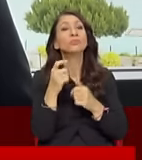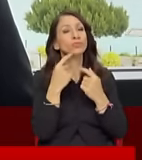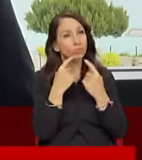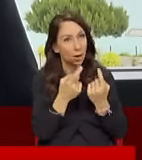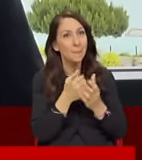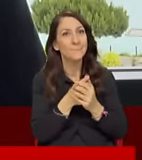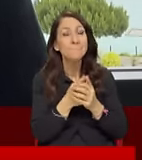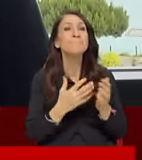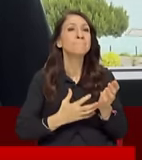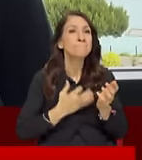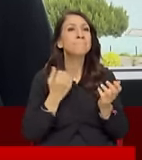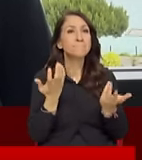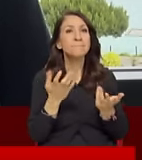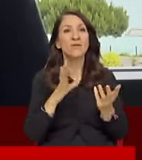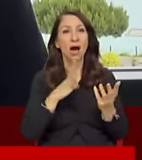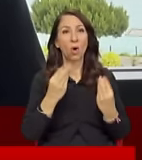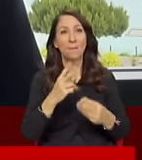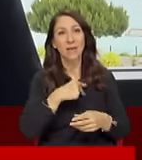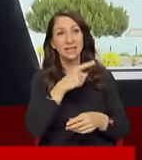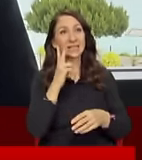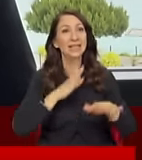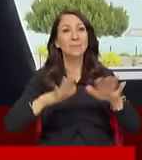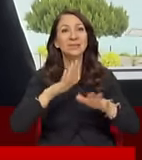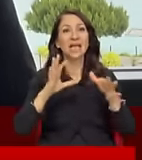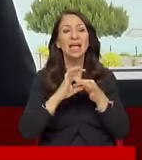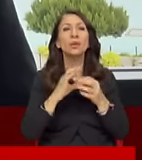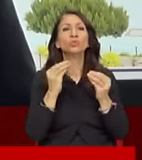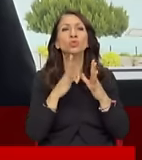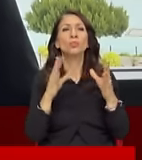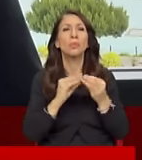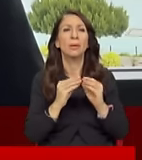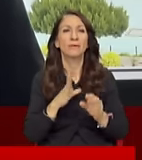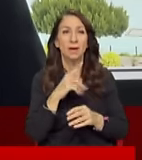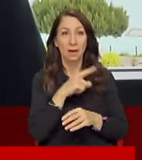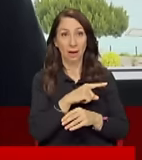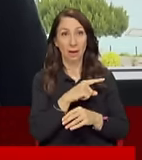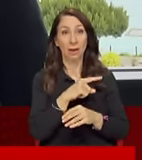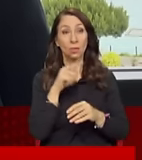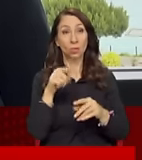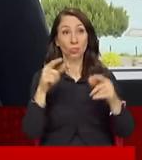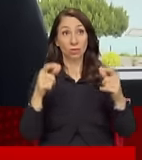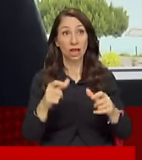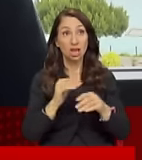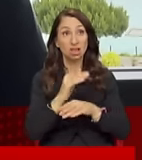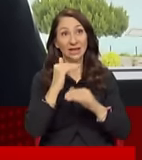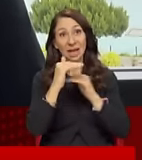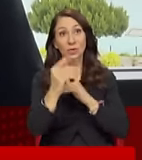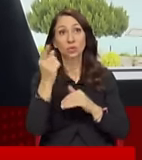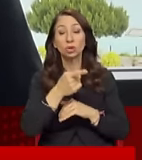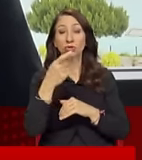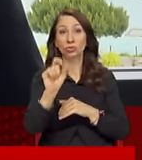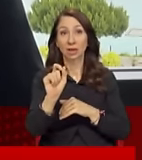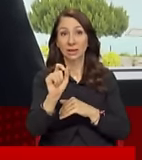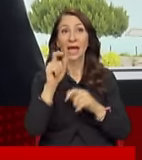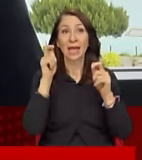Söyleyeyim. Maalesef mevcut belediyenin temizlikle ilgili büyük sıkıntıları var. Ve buradaki yaşayan halkın